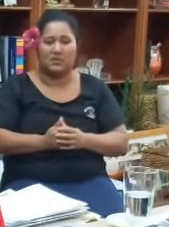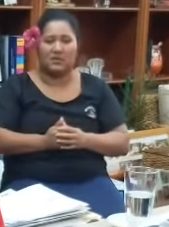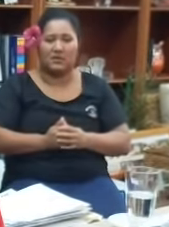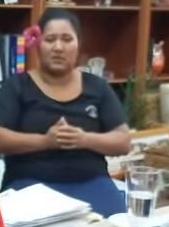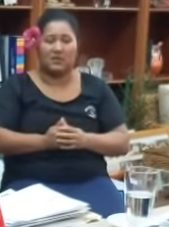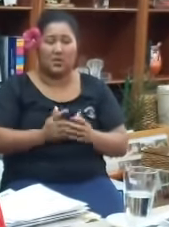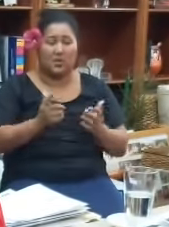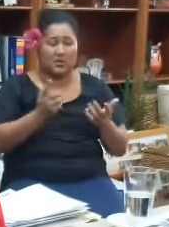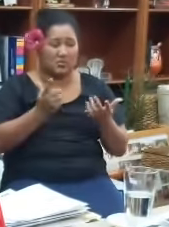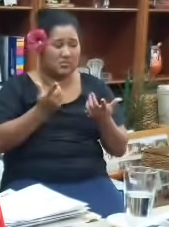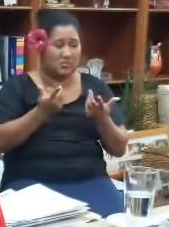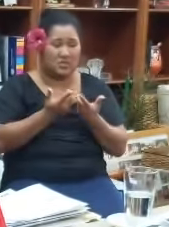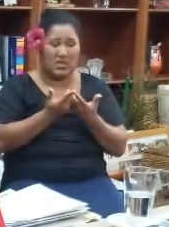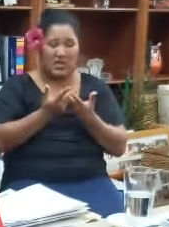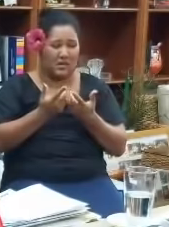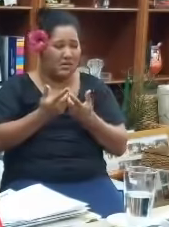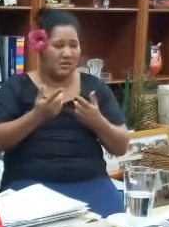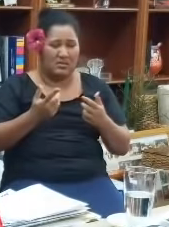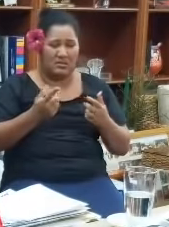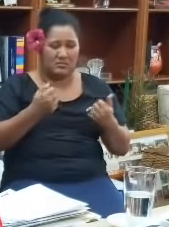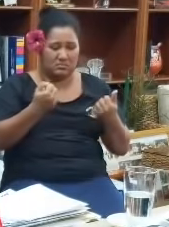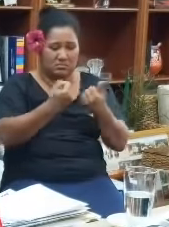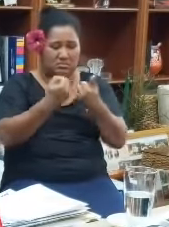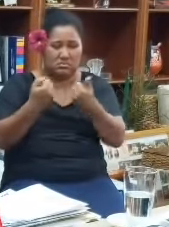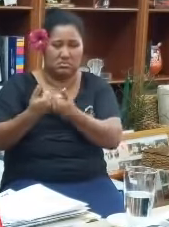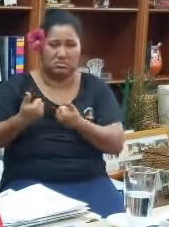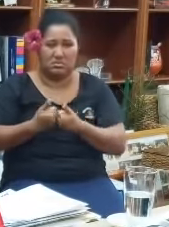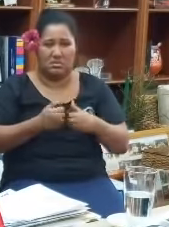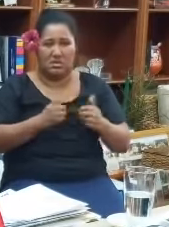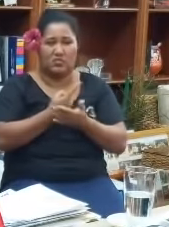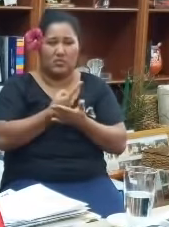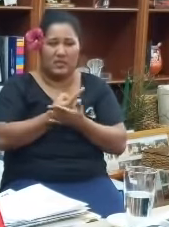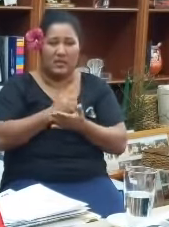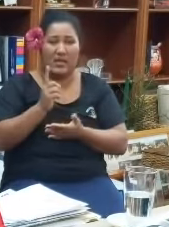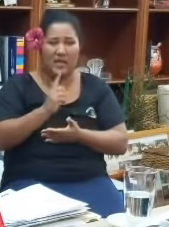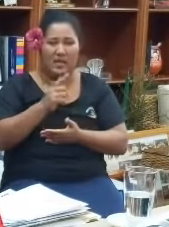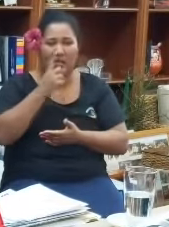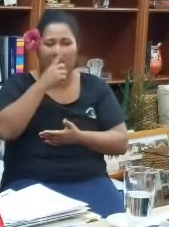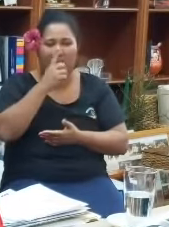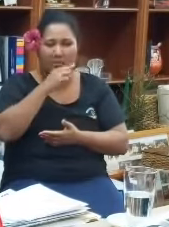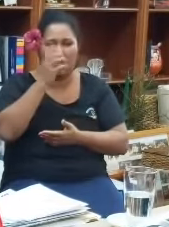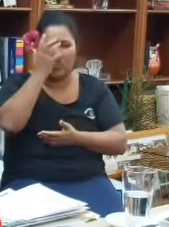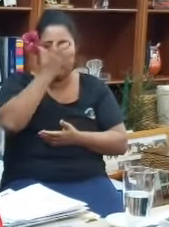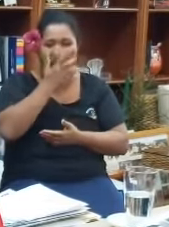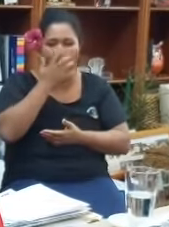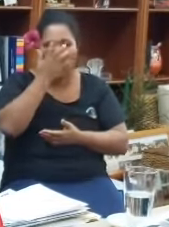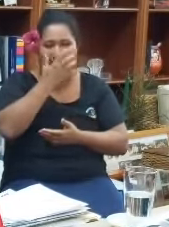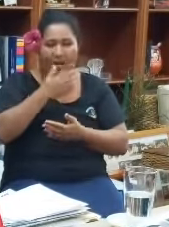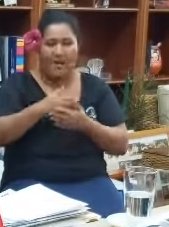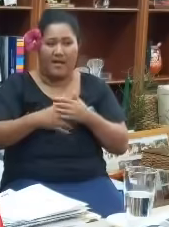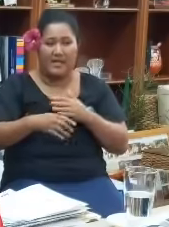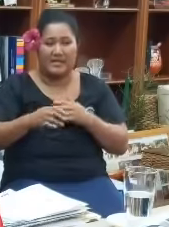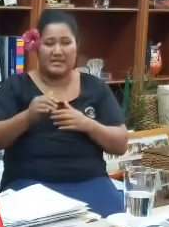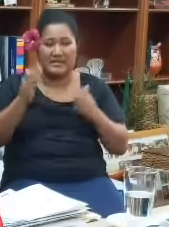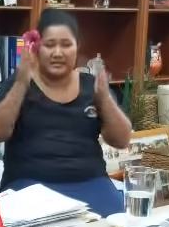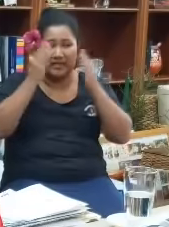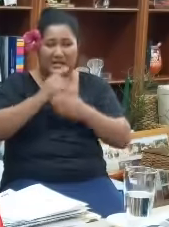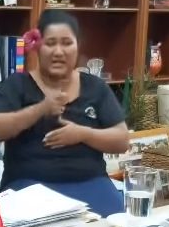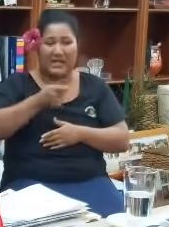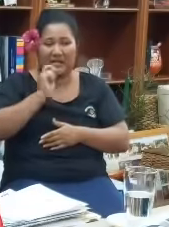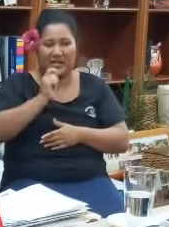O le kere nga fa vale vea kupungai. Tata e ona na e tono Filipia, wale koe pulea